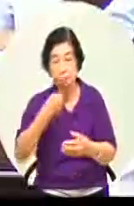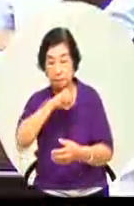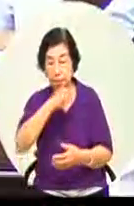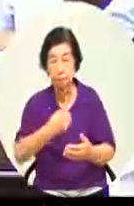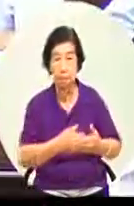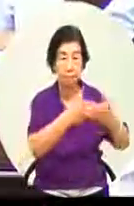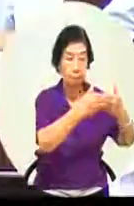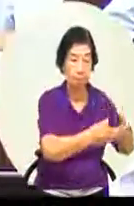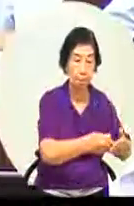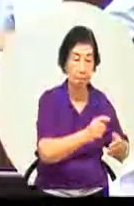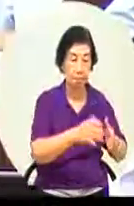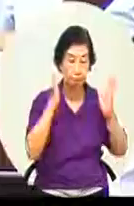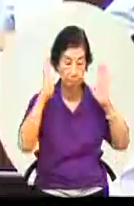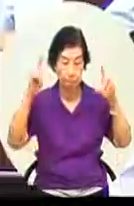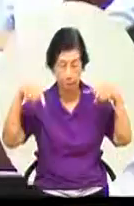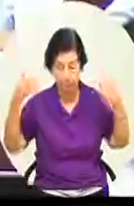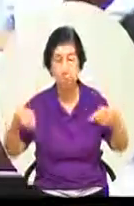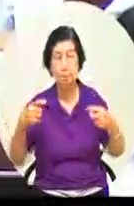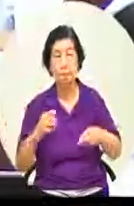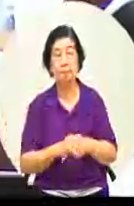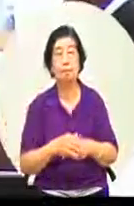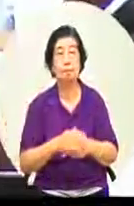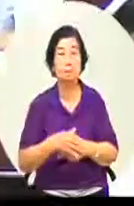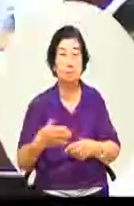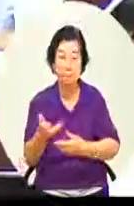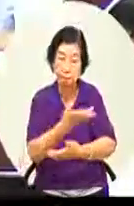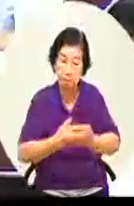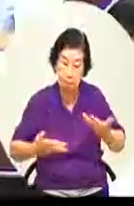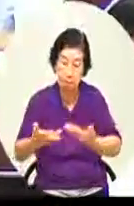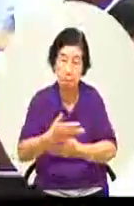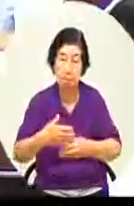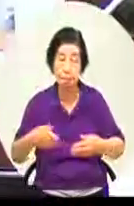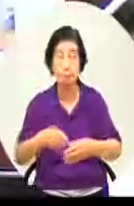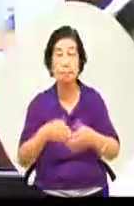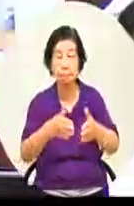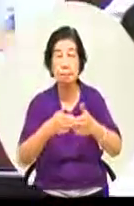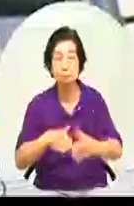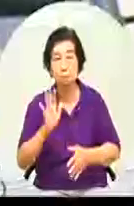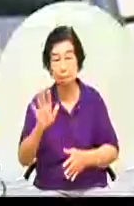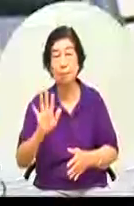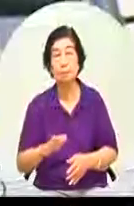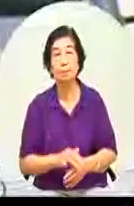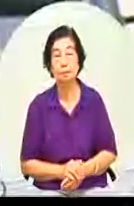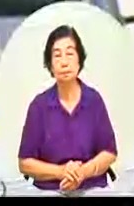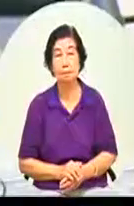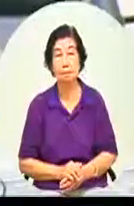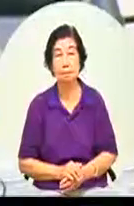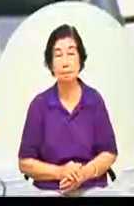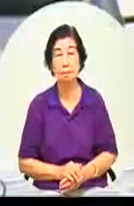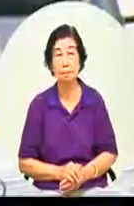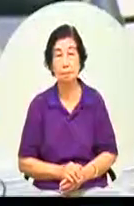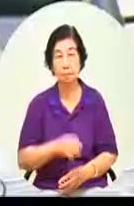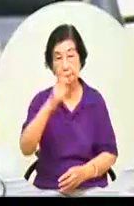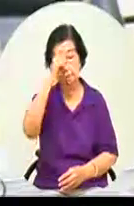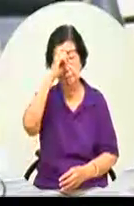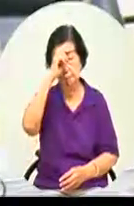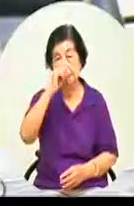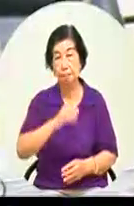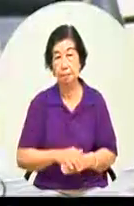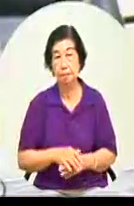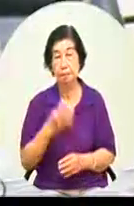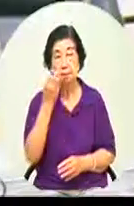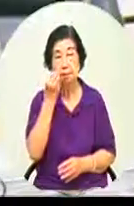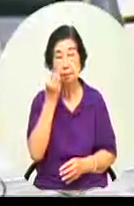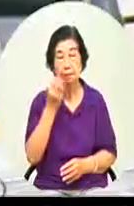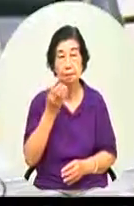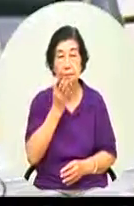正常的观光的交流不要把政治的因素。 好，谢谢局长。我想我们都希望我们的观光产业